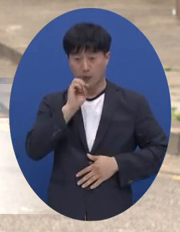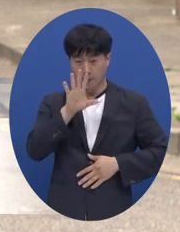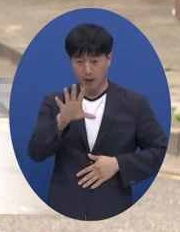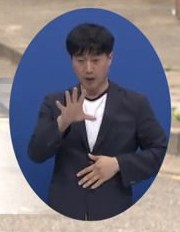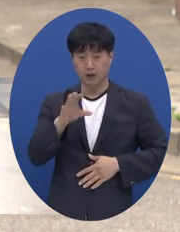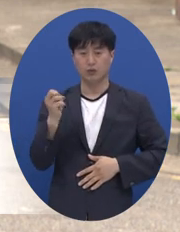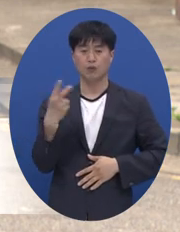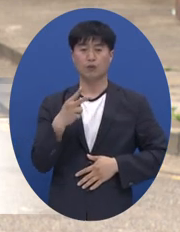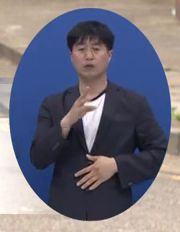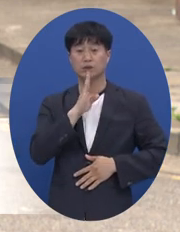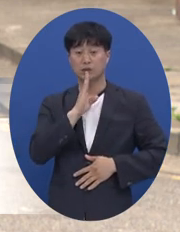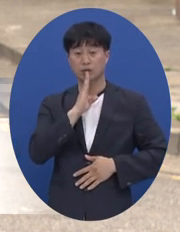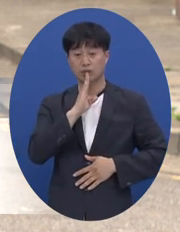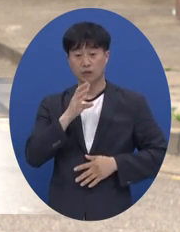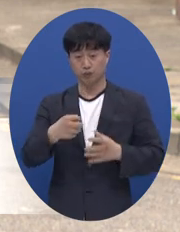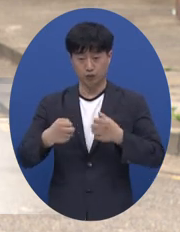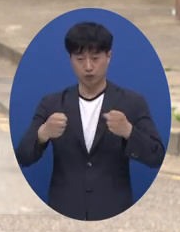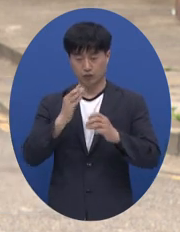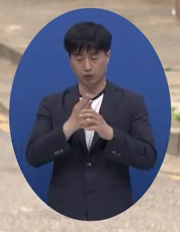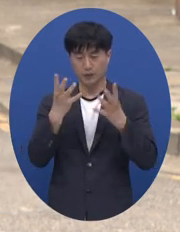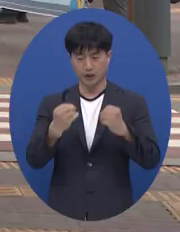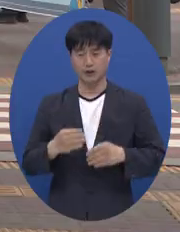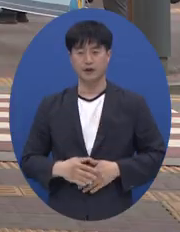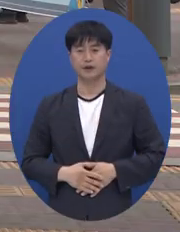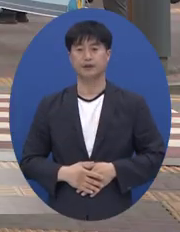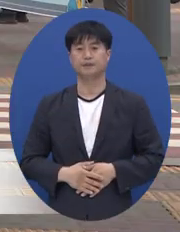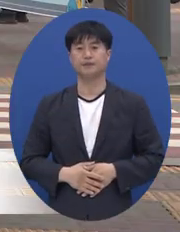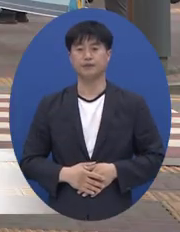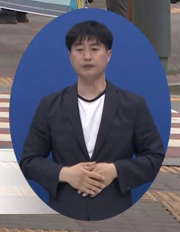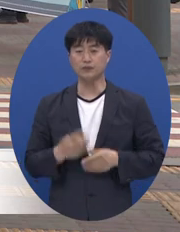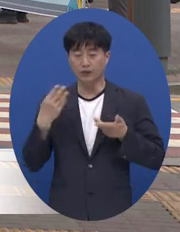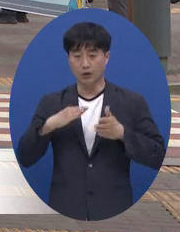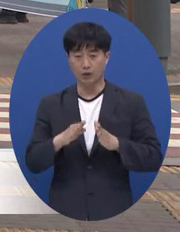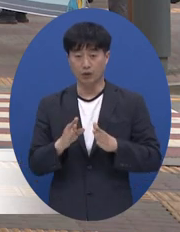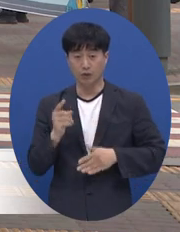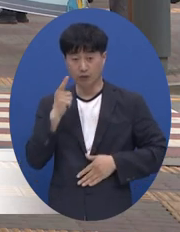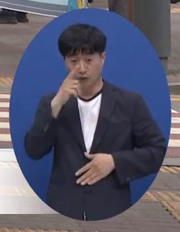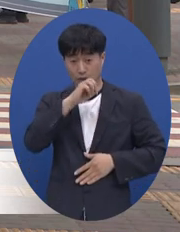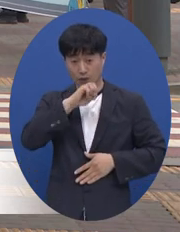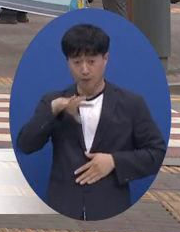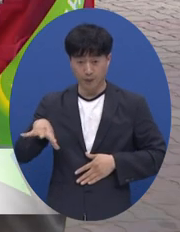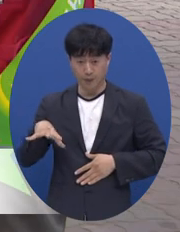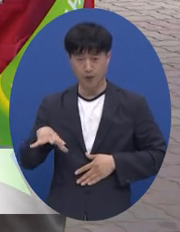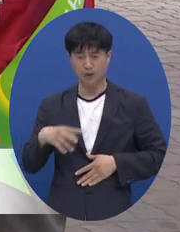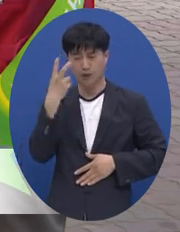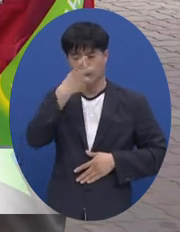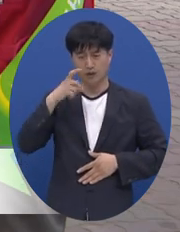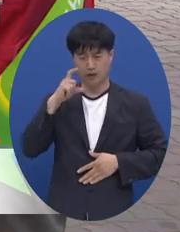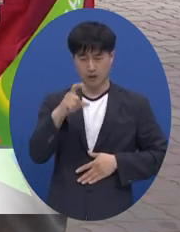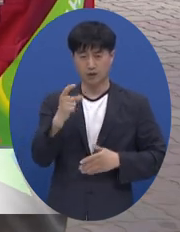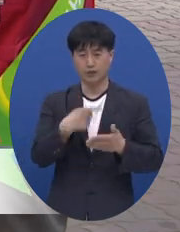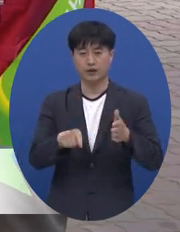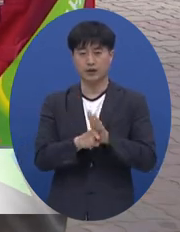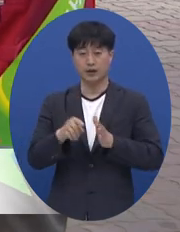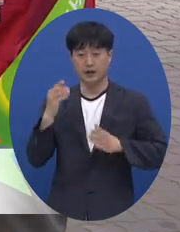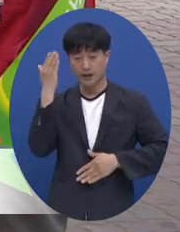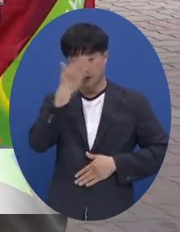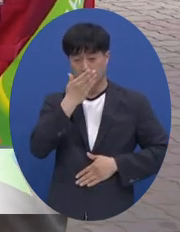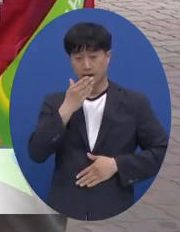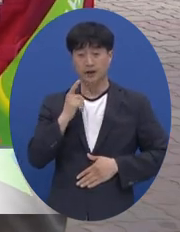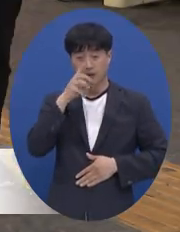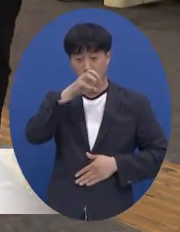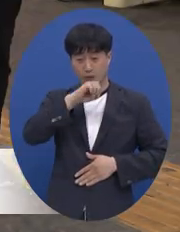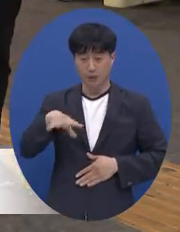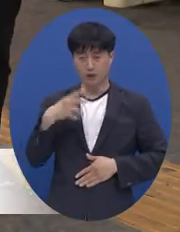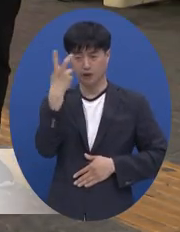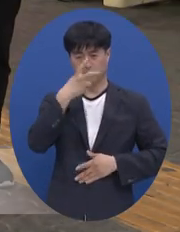말씀들 해주시고 실제 나와본 분리수거를 많이 하고 계시고. 경기도는 폐기물 불법 처리 단속을 강화하기 위해 깨끗한 쓰레기 처리